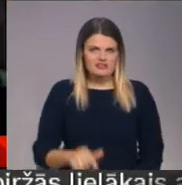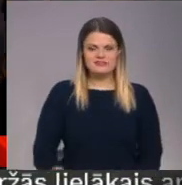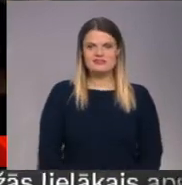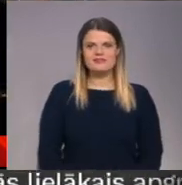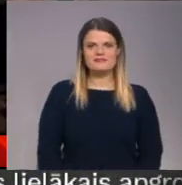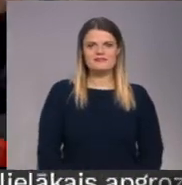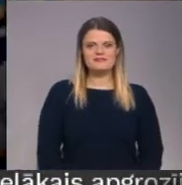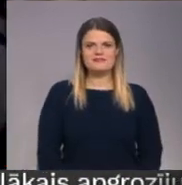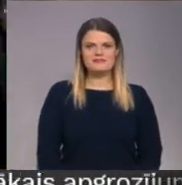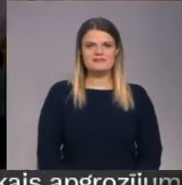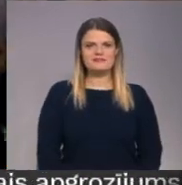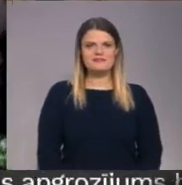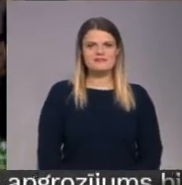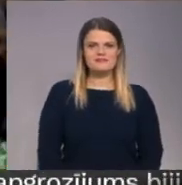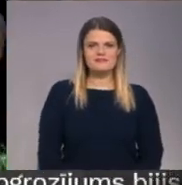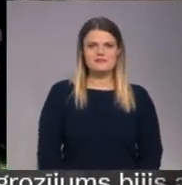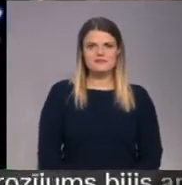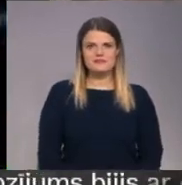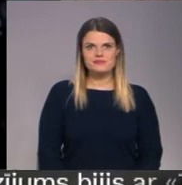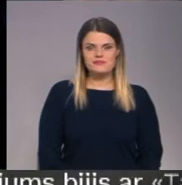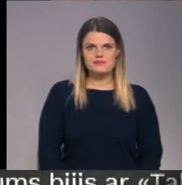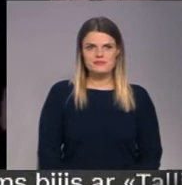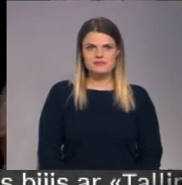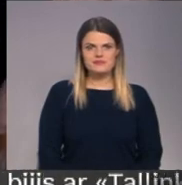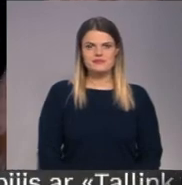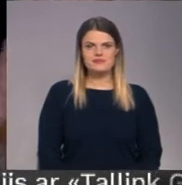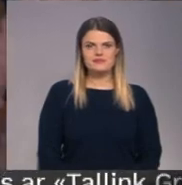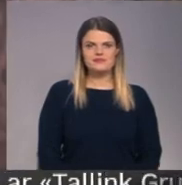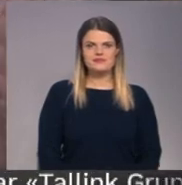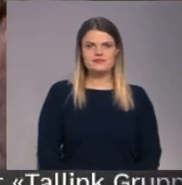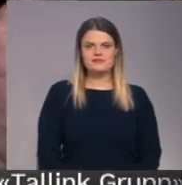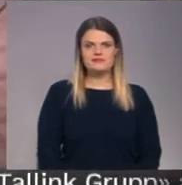Beatrise Jakobsone, Inese Brīvere, Andrejs Mažāns, Latgales reģionālā televīzija.